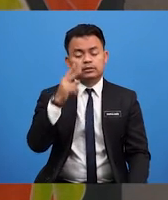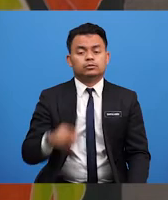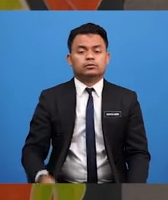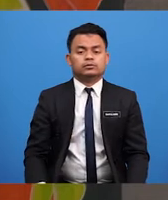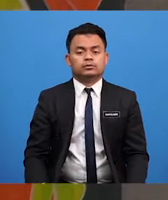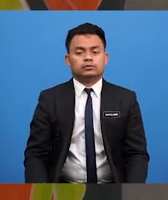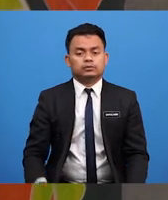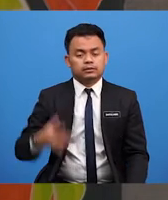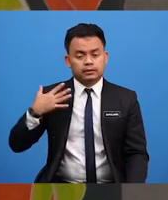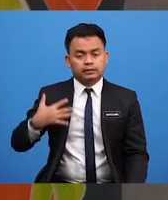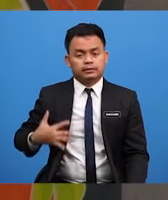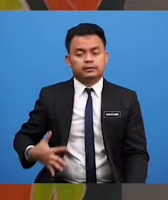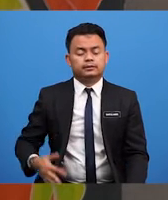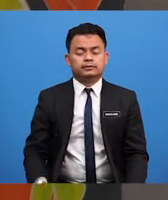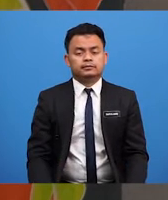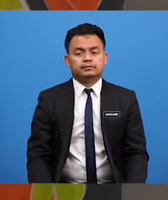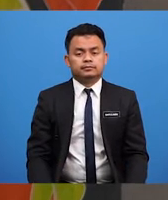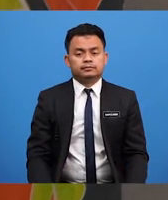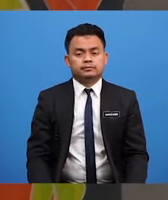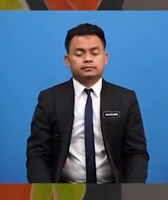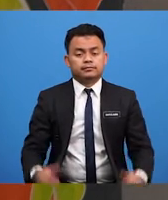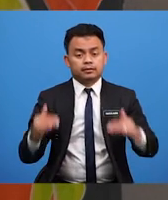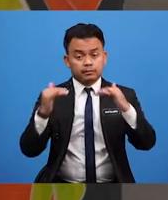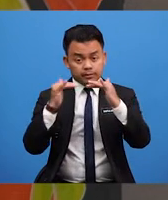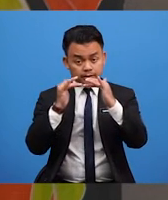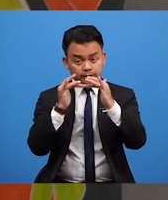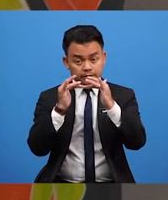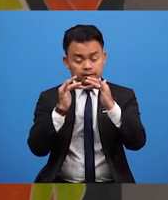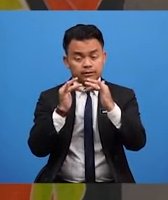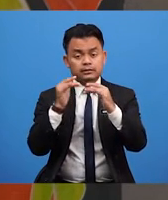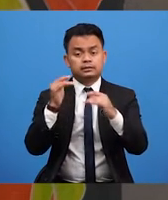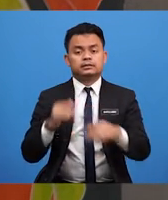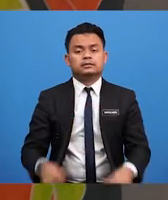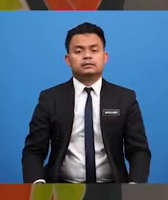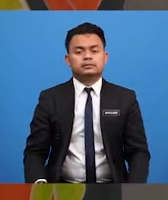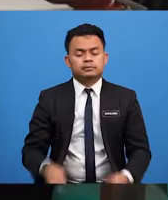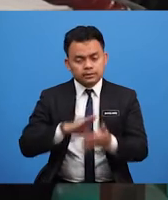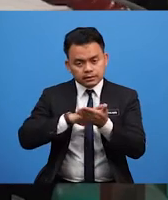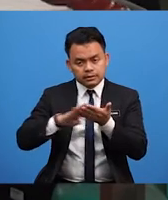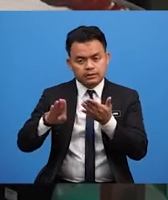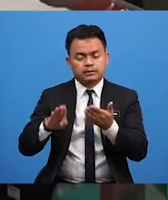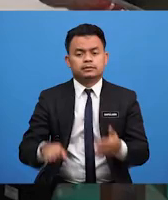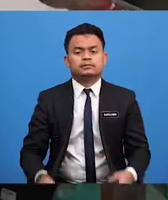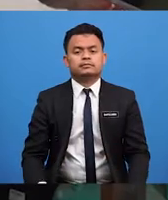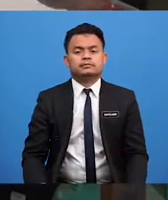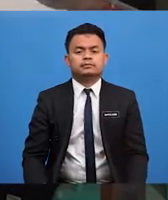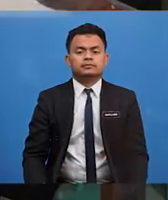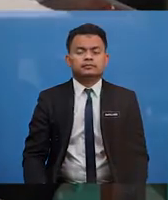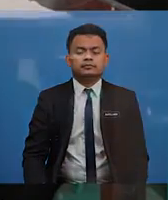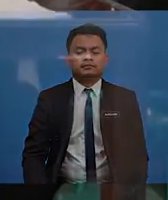tersebut. Pastikan meja terap dalam keadaan bersih daripada kotoran.